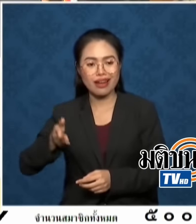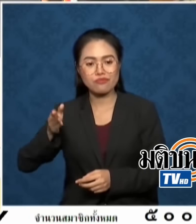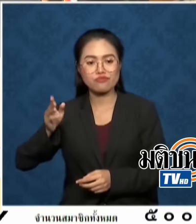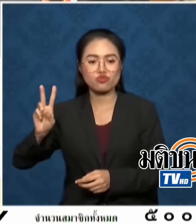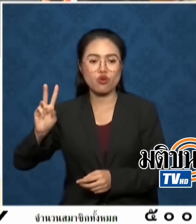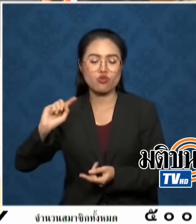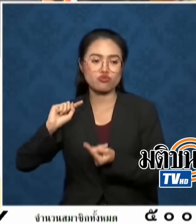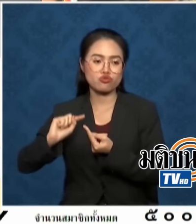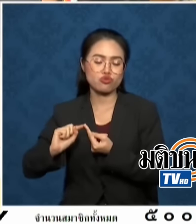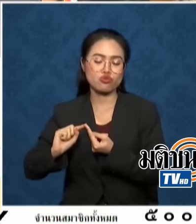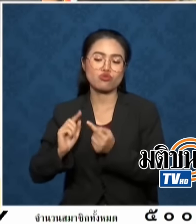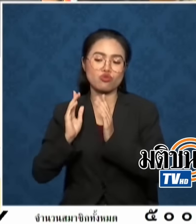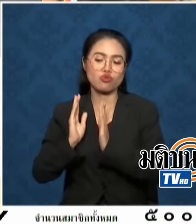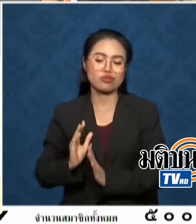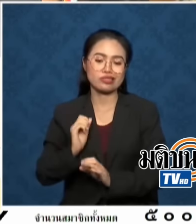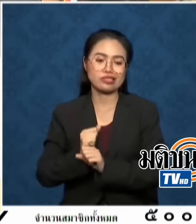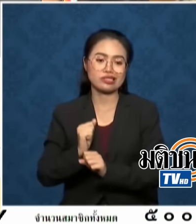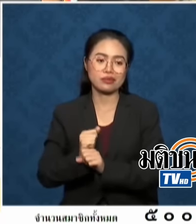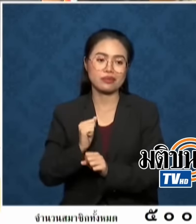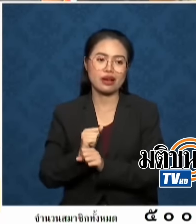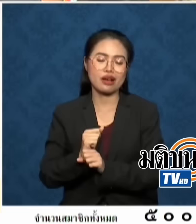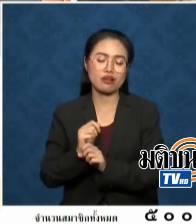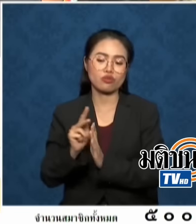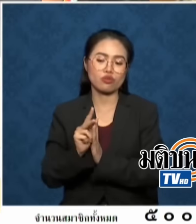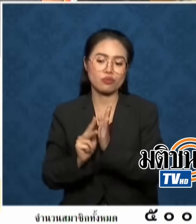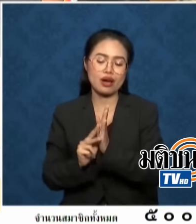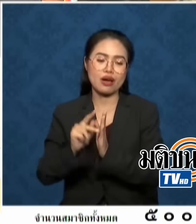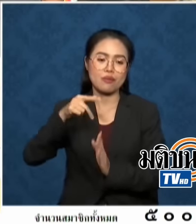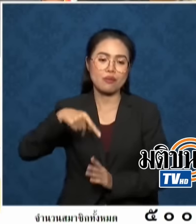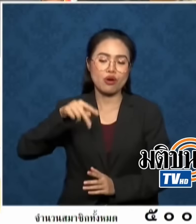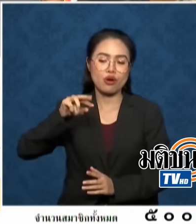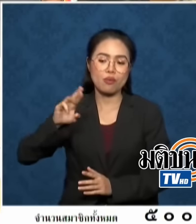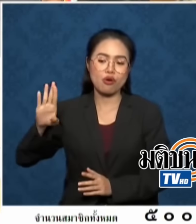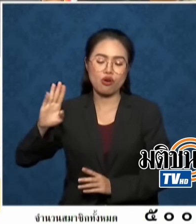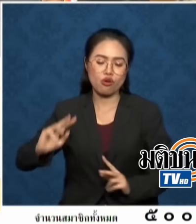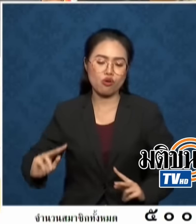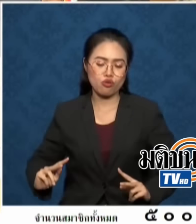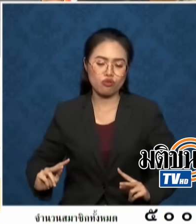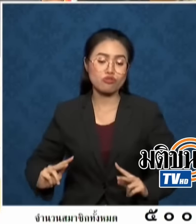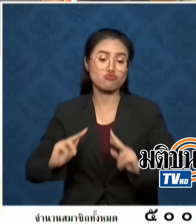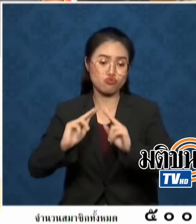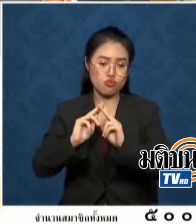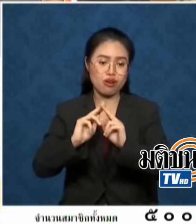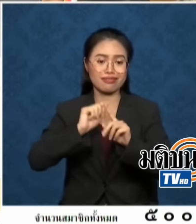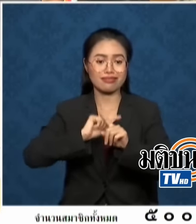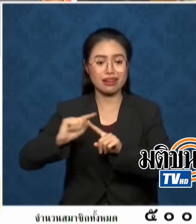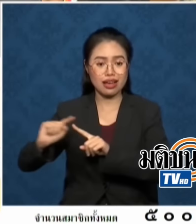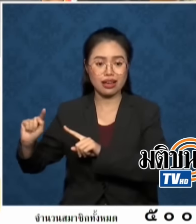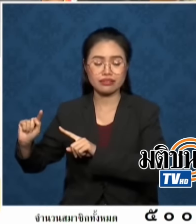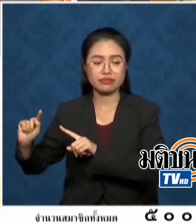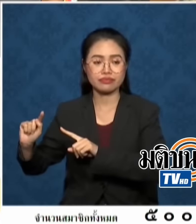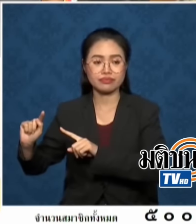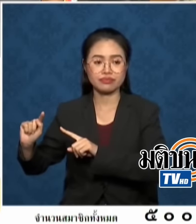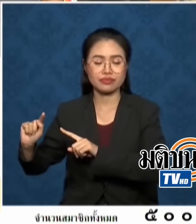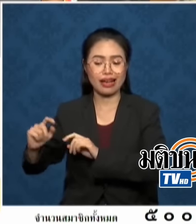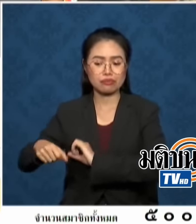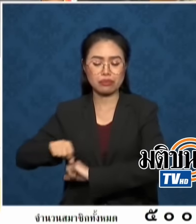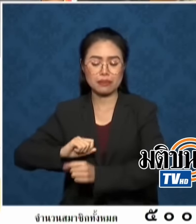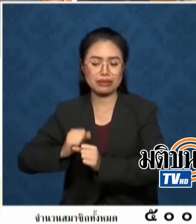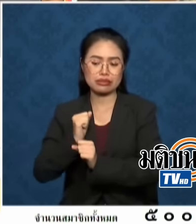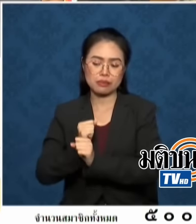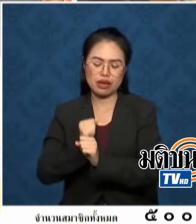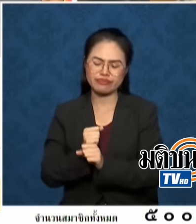ายประมวลกฎพระราชบัญญัติกฎกระทรวงทั้งหลายทั้งปวงก็คงจะ